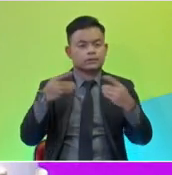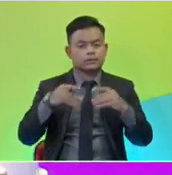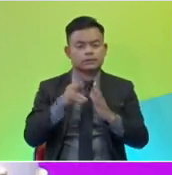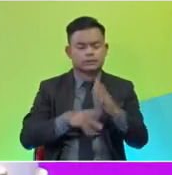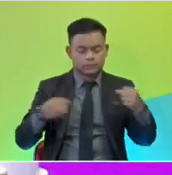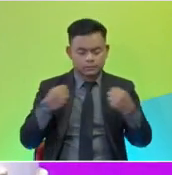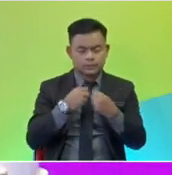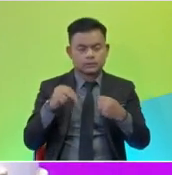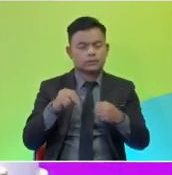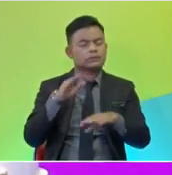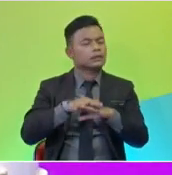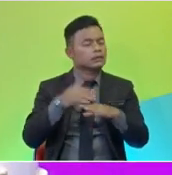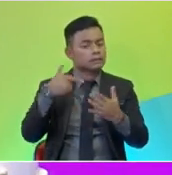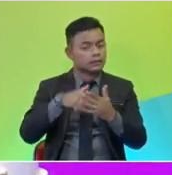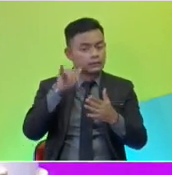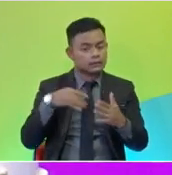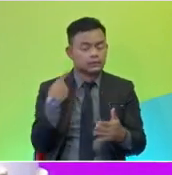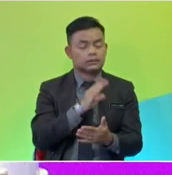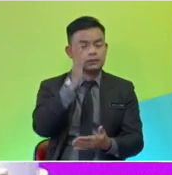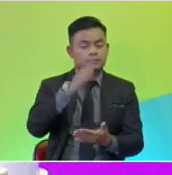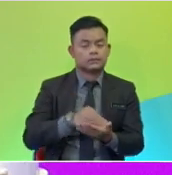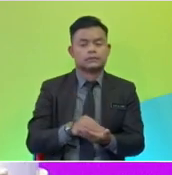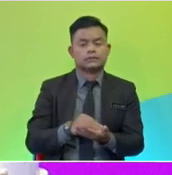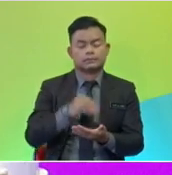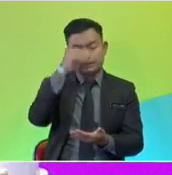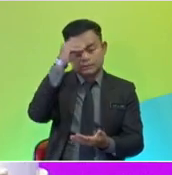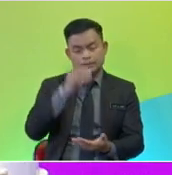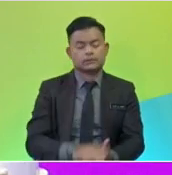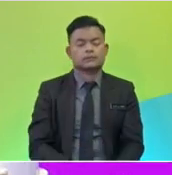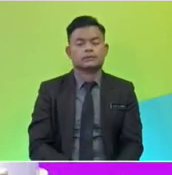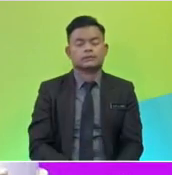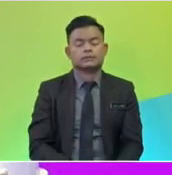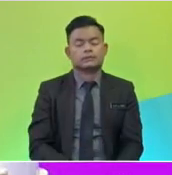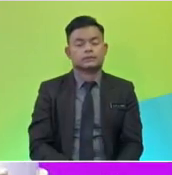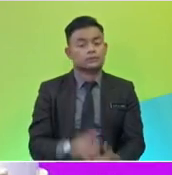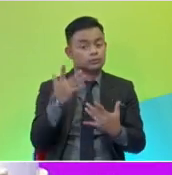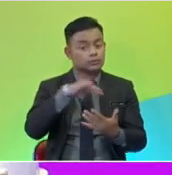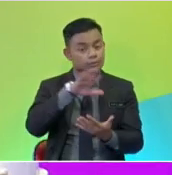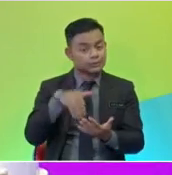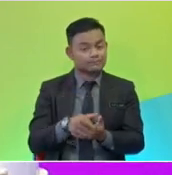Fatimah akan kongsikan kepada kita semua tapi senya selepas ini di dalam prasekolah Didik TV